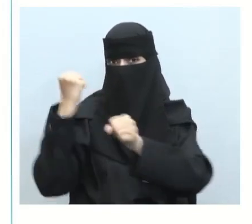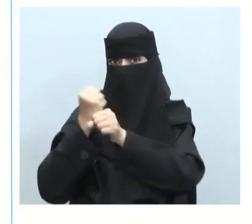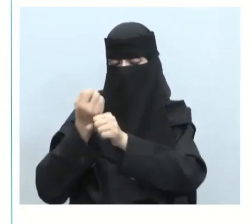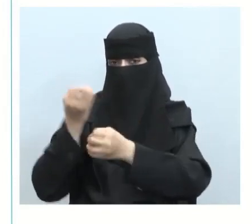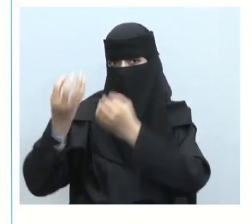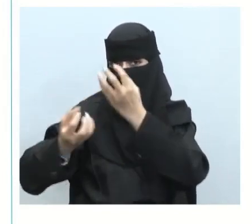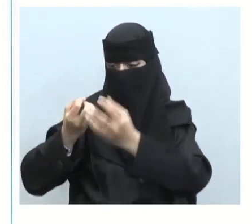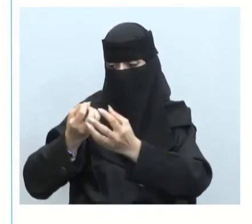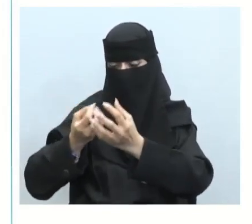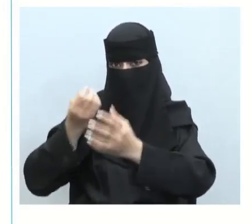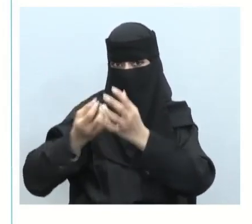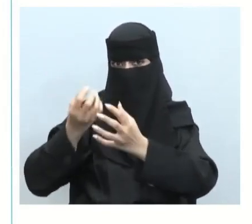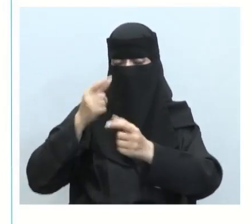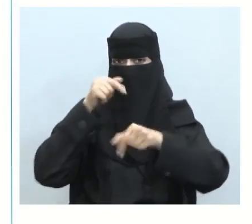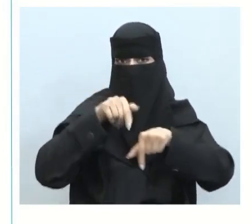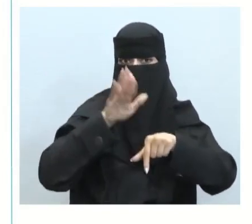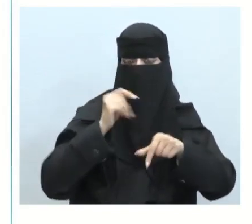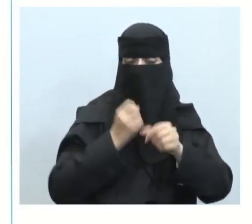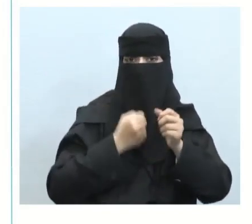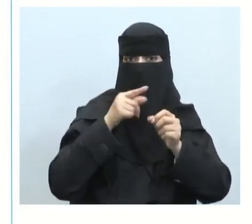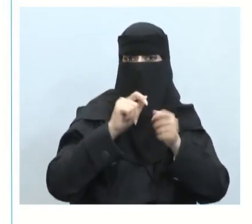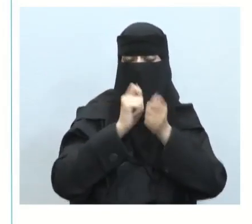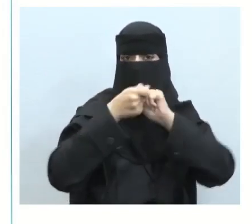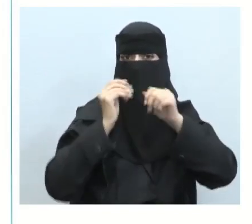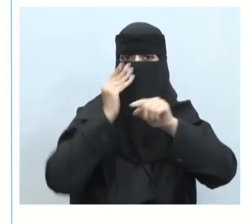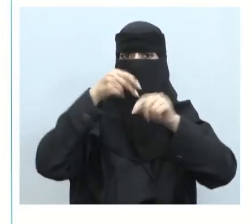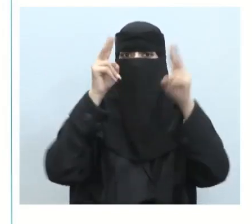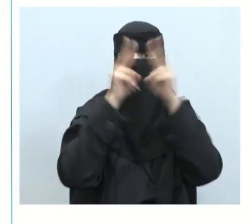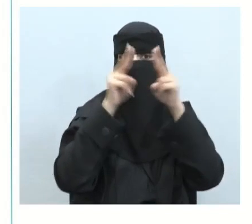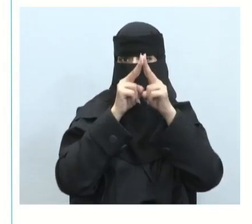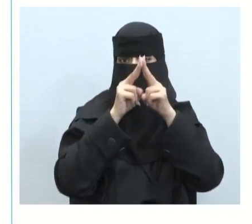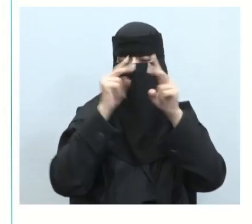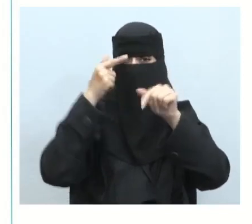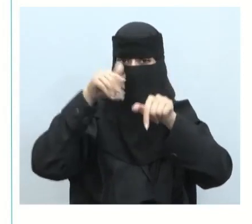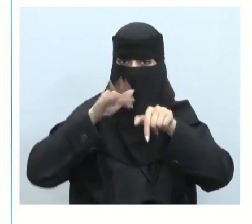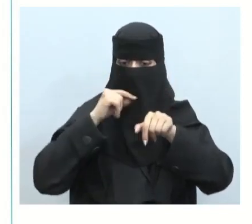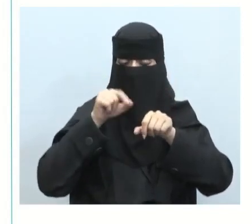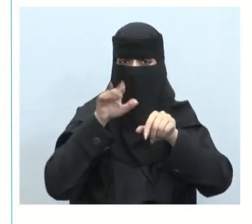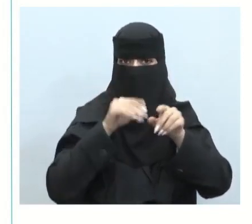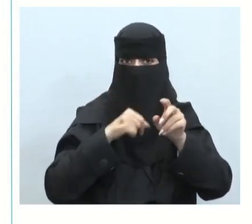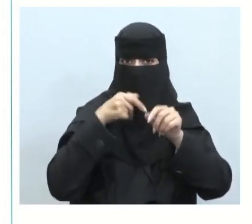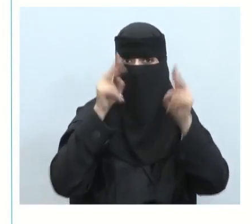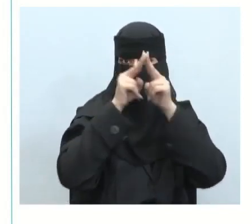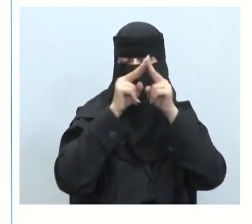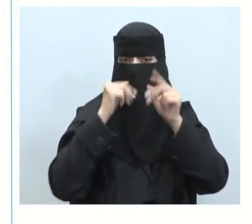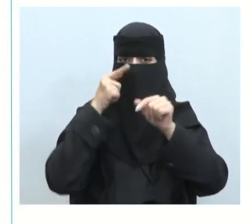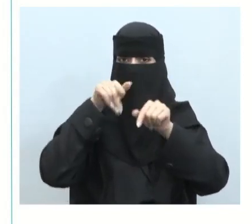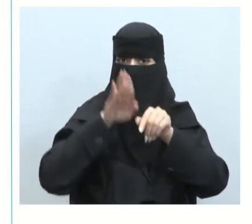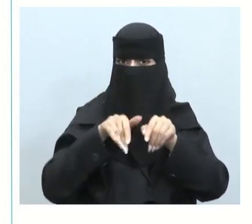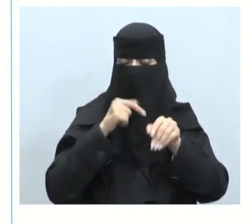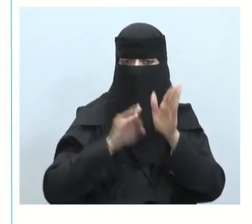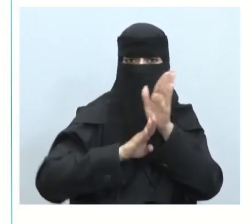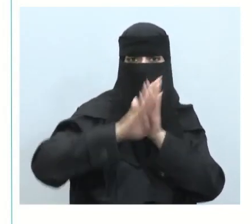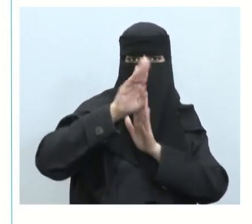وتم اكتشاف الكهرباء وادخالها في الالات واصبحت الالات تعتمد على الكهرباء وهذا قادنا الى